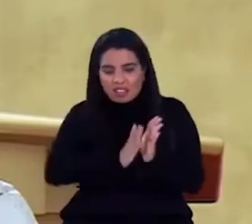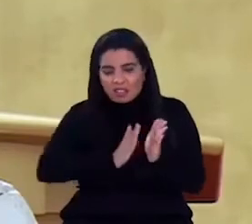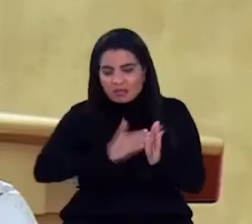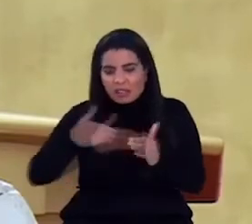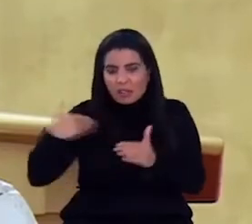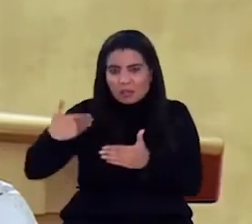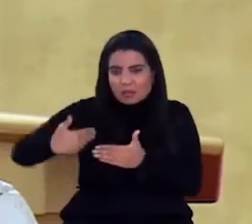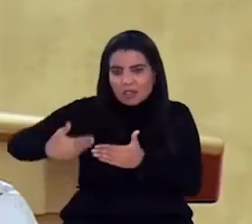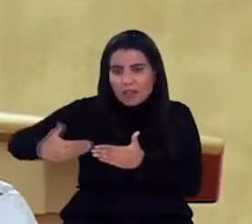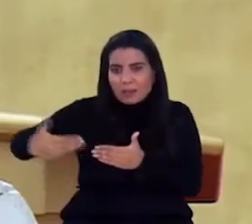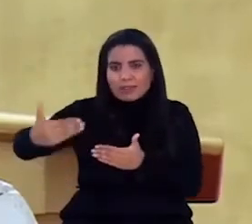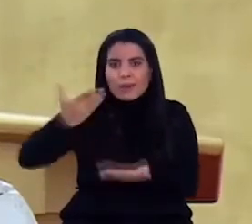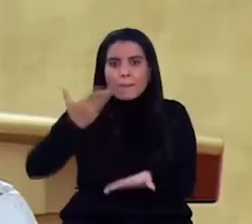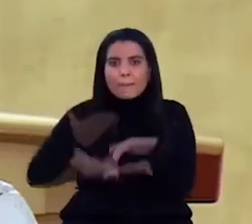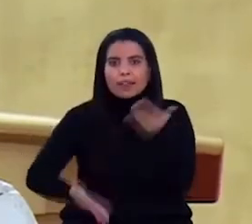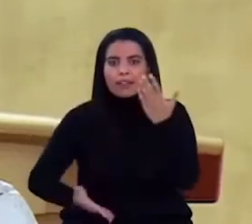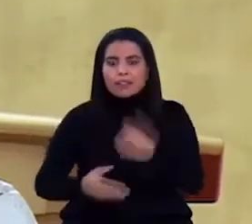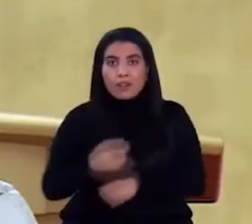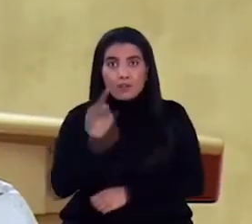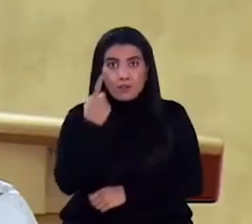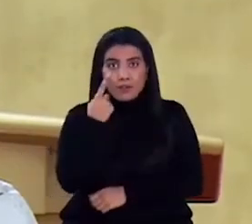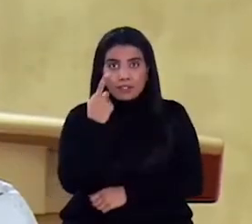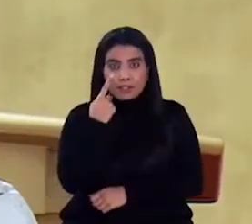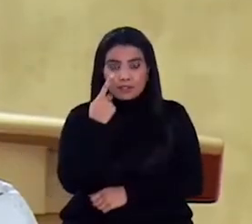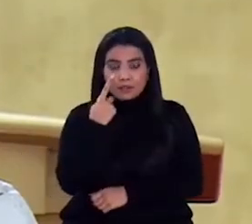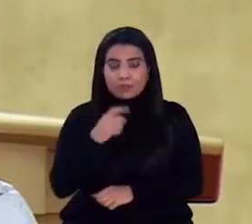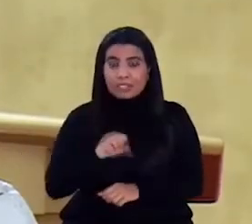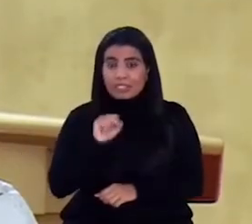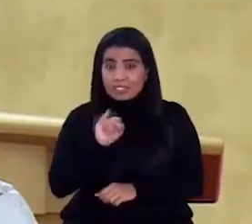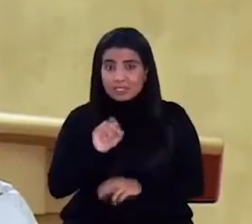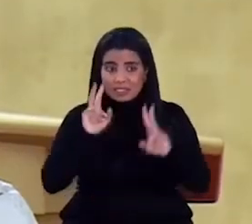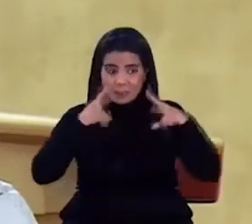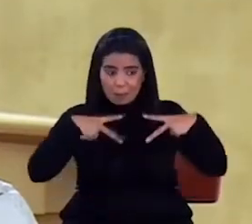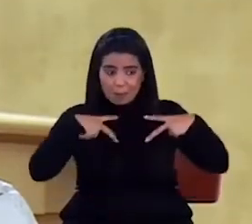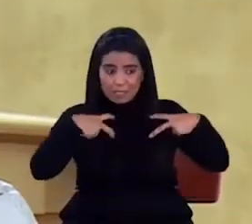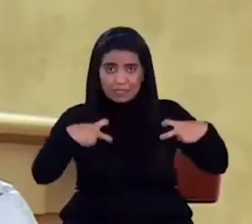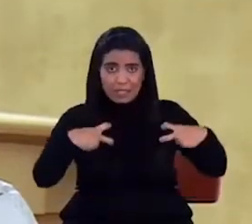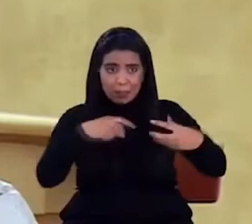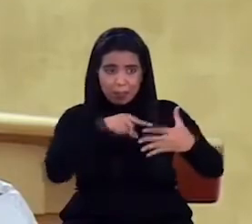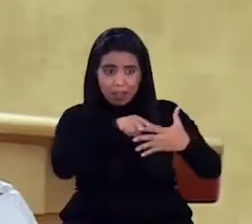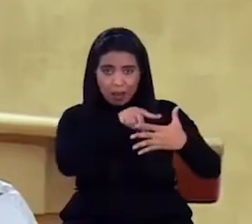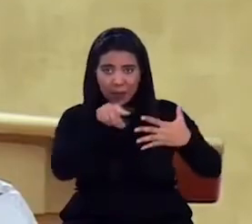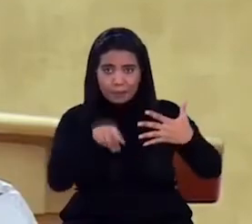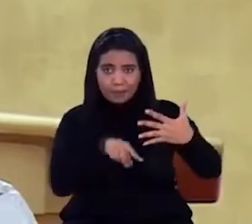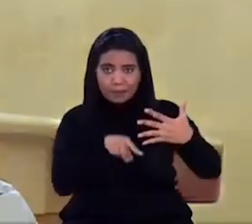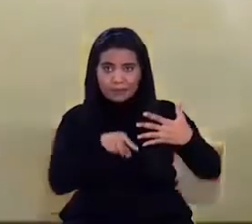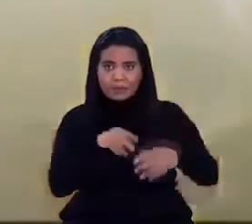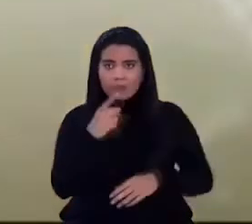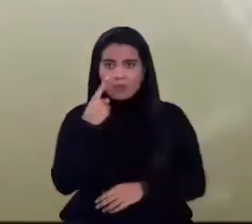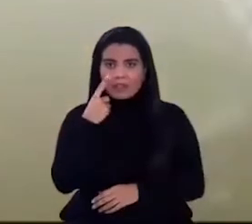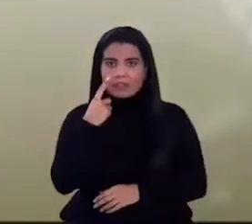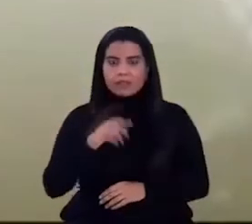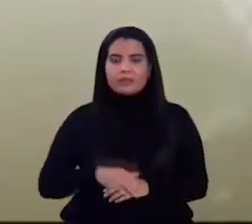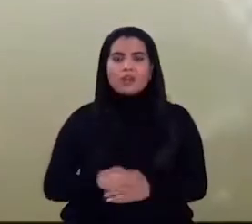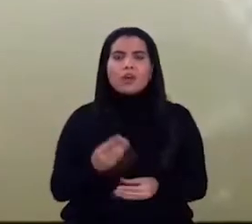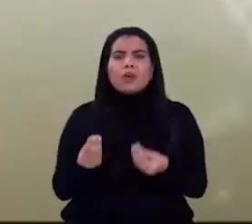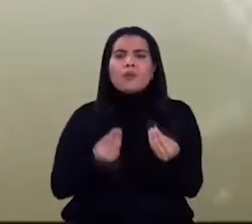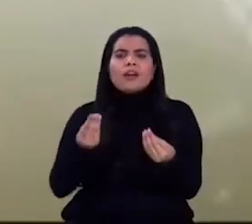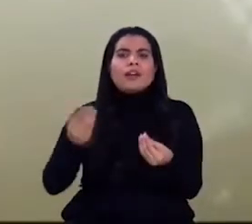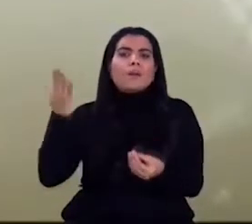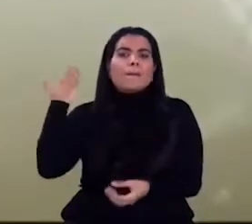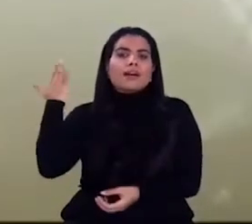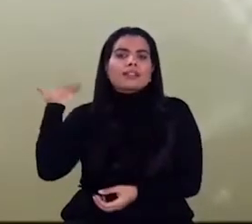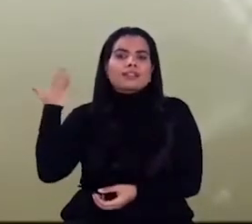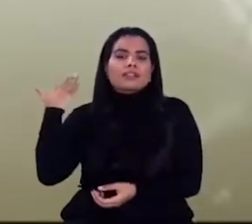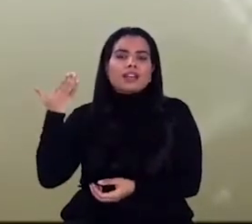regardez ses 27 points voit ici à le qui correspond à vous les réponses que nous avons comment j'étais en